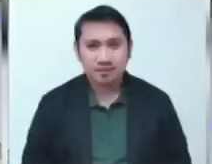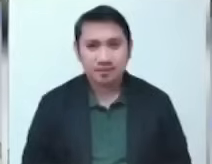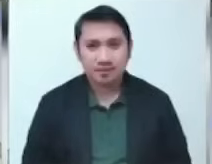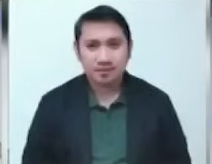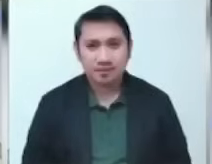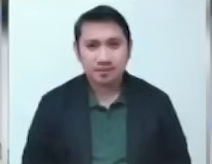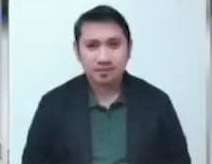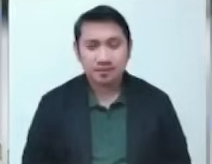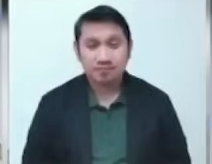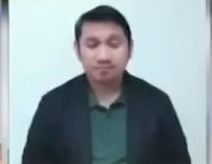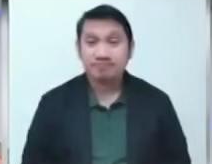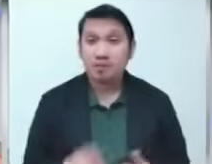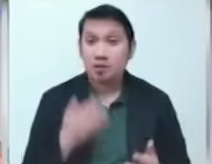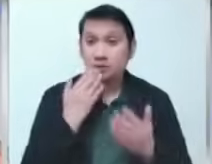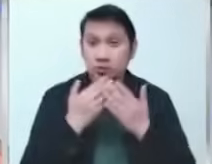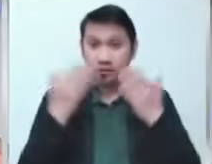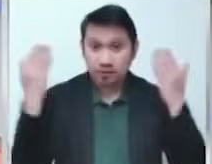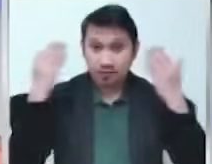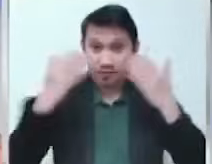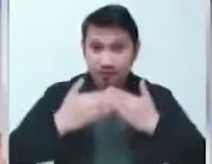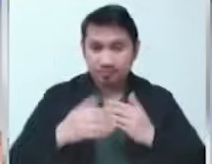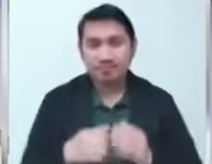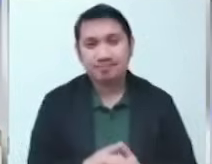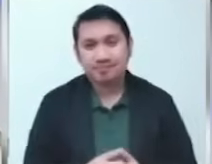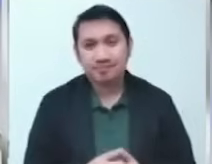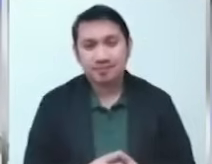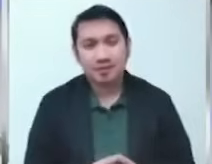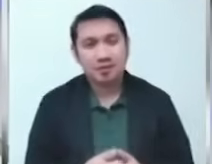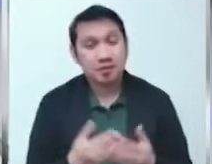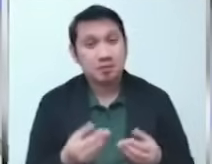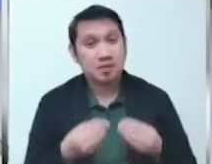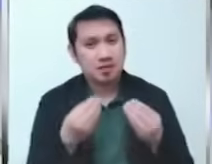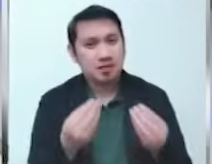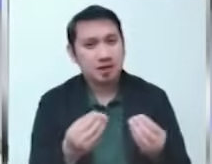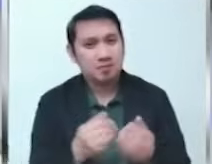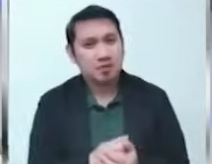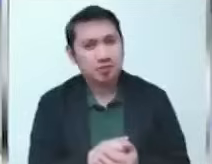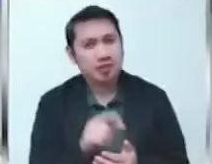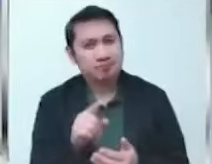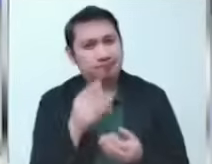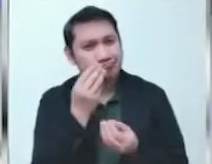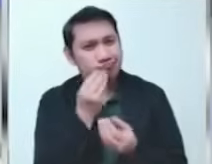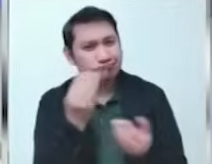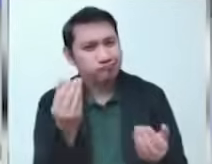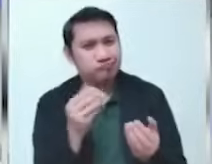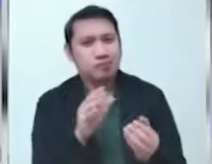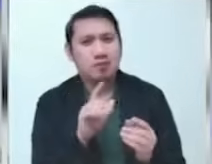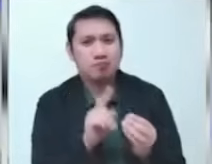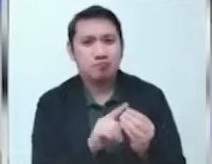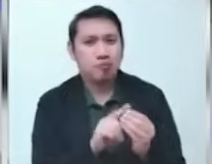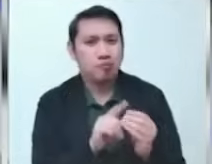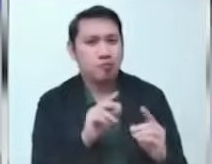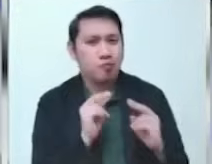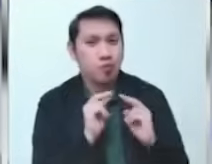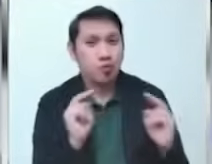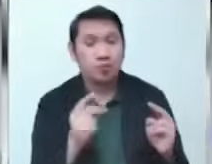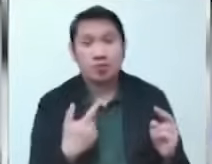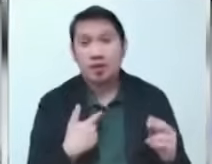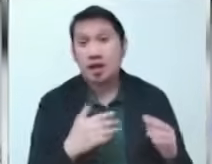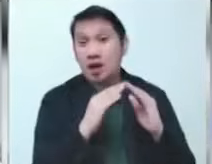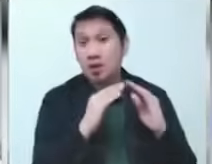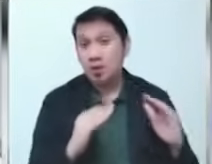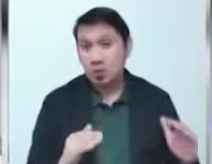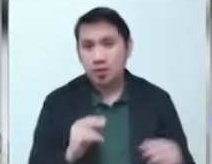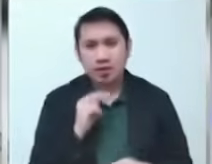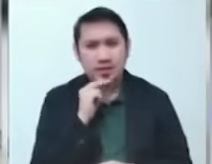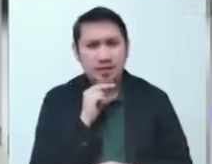Magandang gabi mga kapuso. Ako po ang inyong Kuya Kim na magbibigay sa inyo ng trivia sa likod ng mga trending na balita. May isang bahay sa Negros Occidental